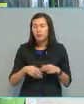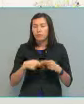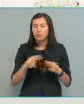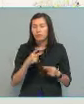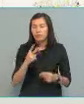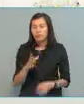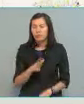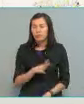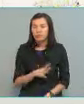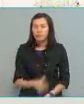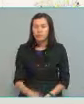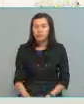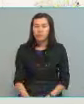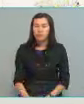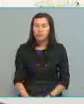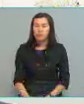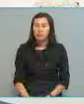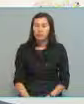жағын қарастырып жатыр.